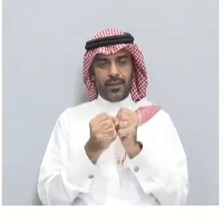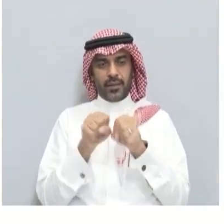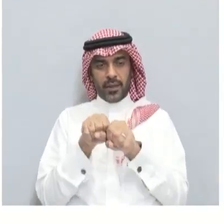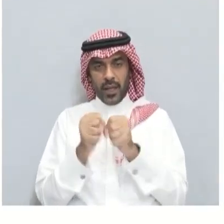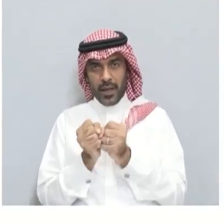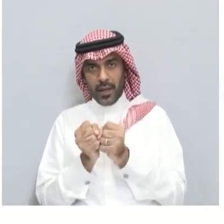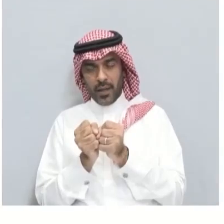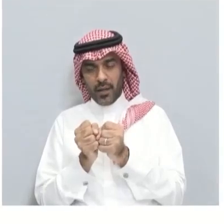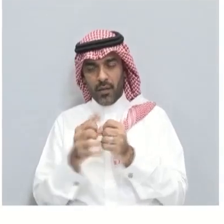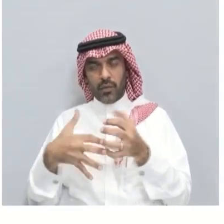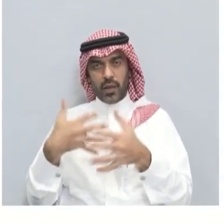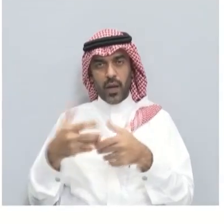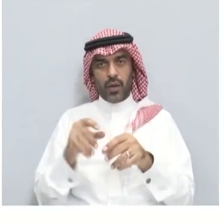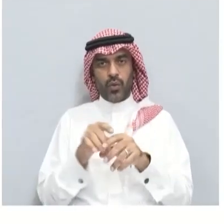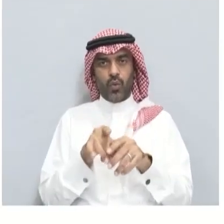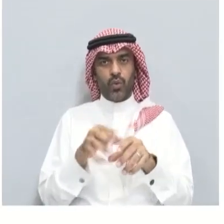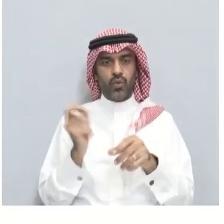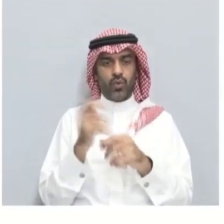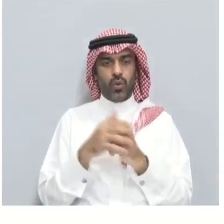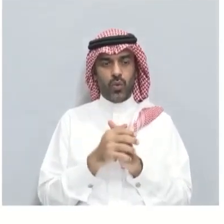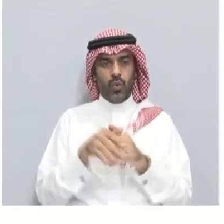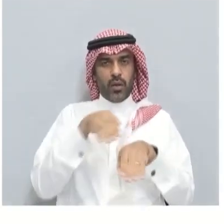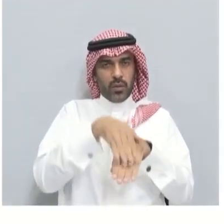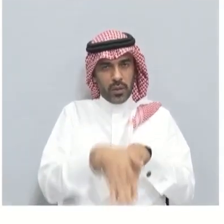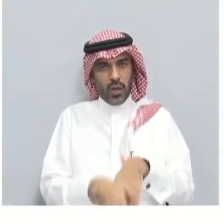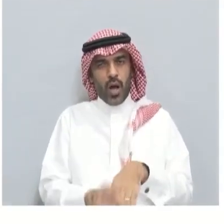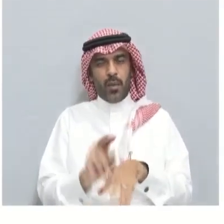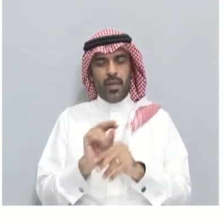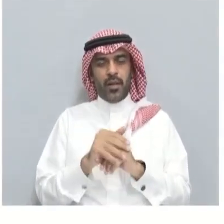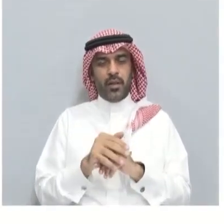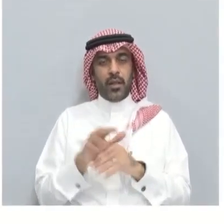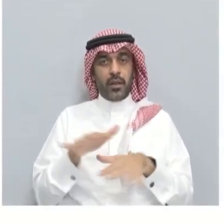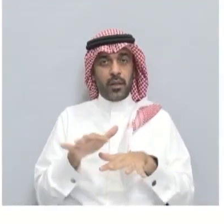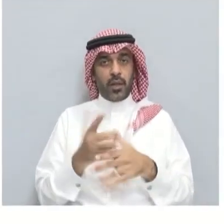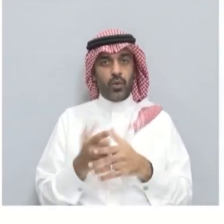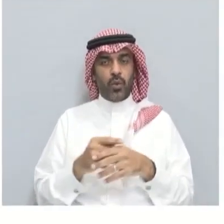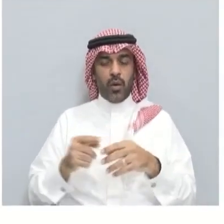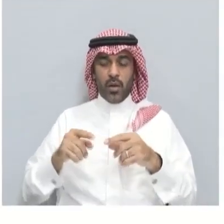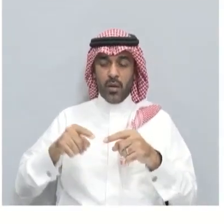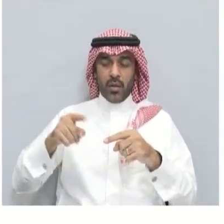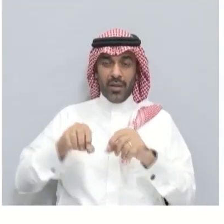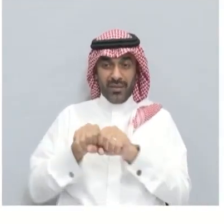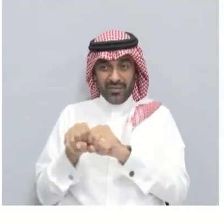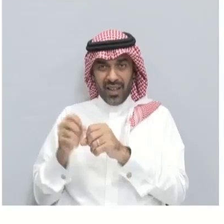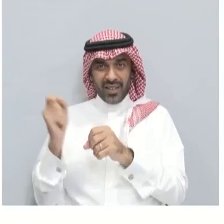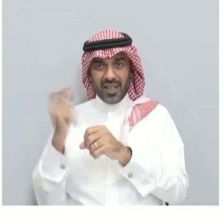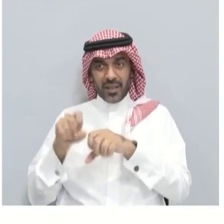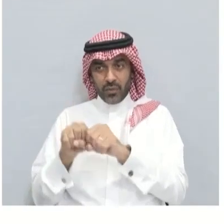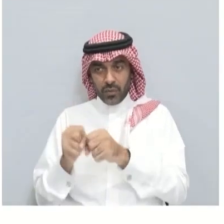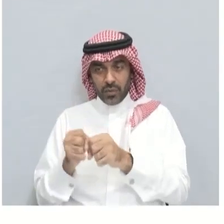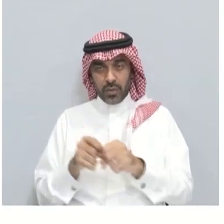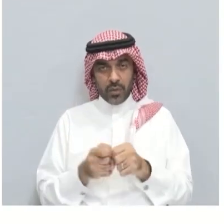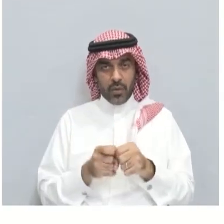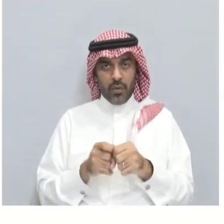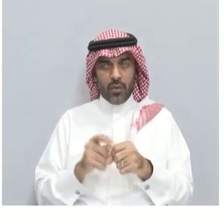ماذا هذه الصخور وماذا يحدث لها عمليه انزلاق بينما الزلزال هو ماذا هو ارتداد كسر الصخور وارتداد